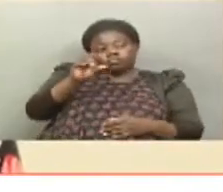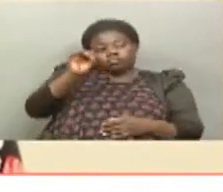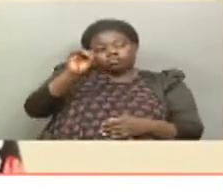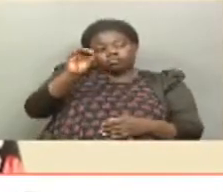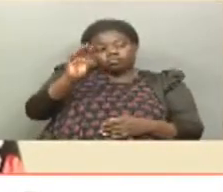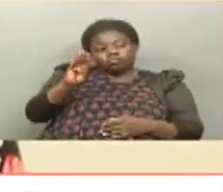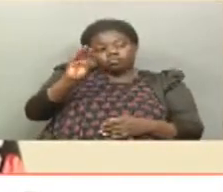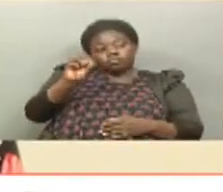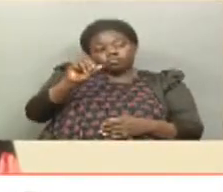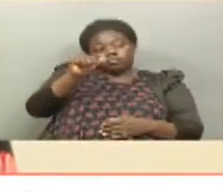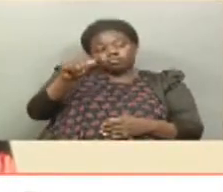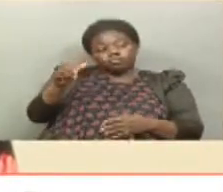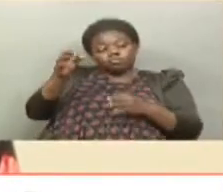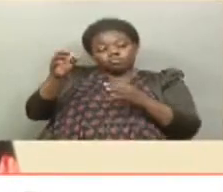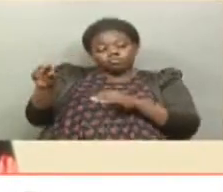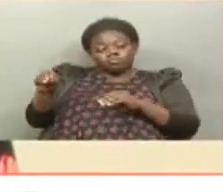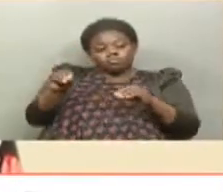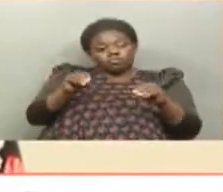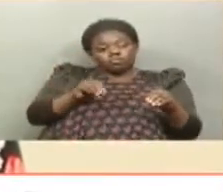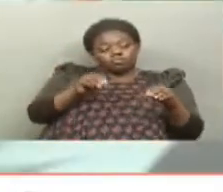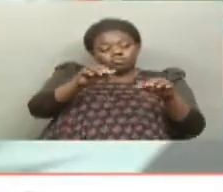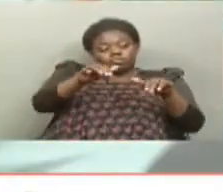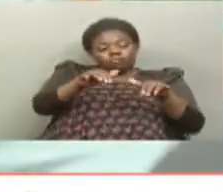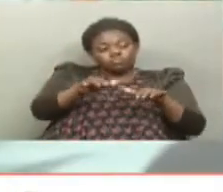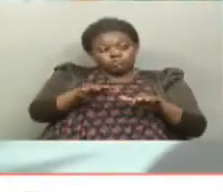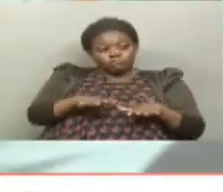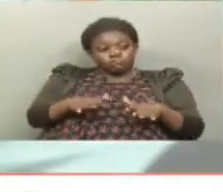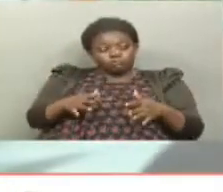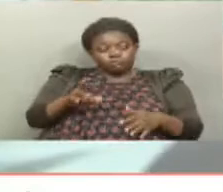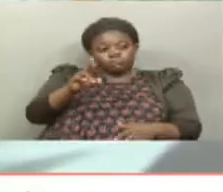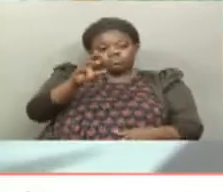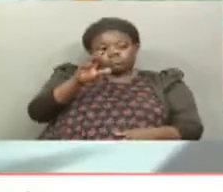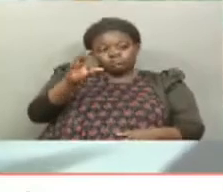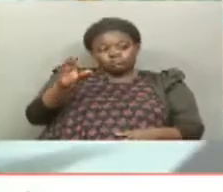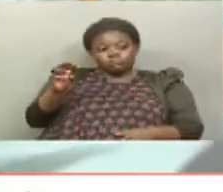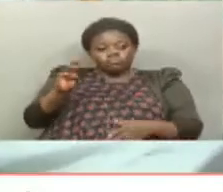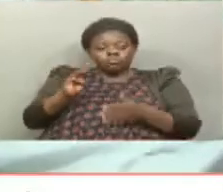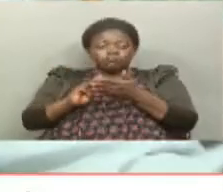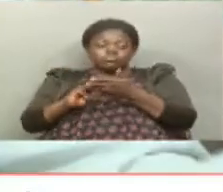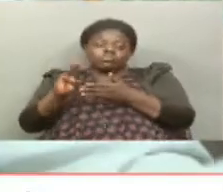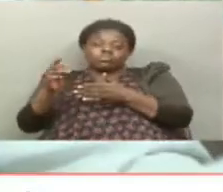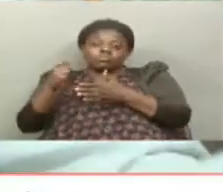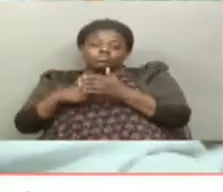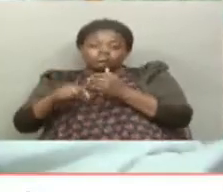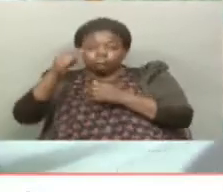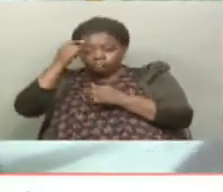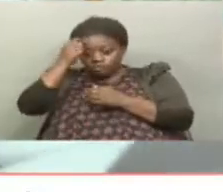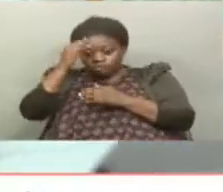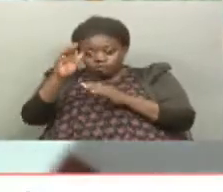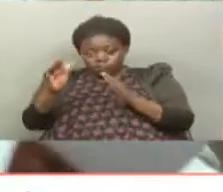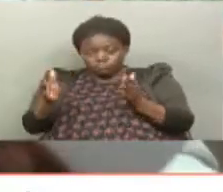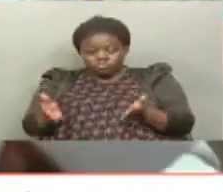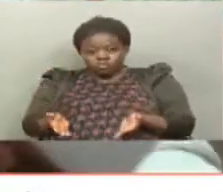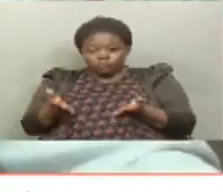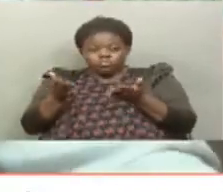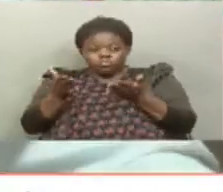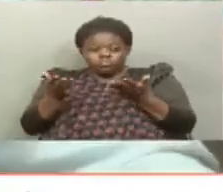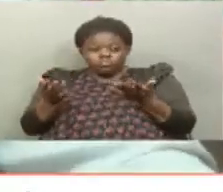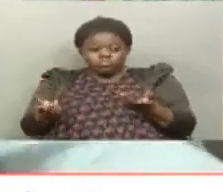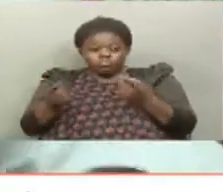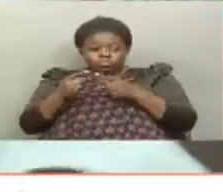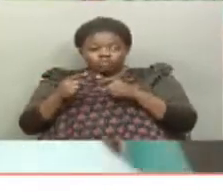tuyina limbo ebisigalira tujja bijjayo tubitwale tubiziike mu limbo RCC w'ekibuga Masaka Rwanda Katende agamba nti gavumenti erina enteekateeka y'okutumbula ebibuga